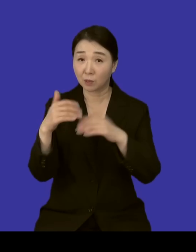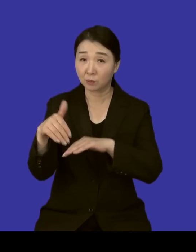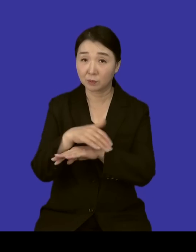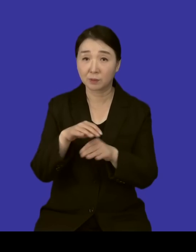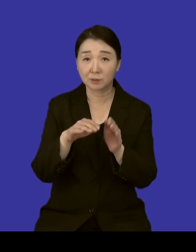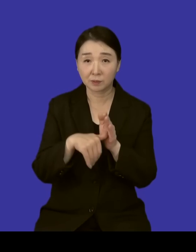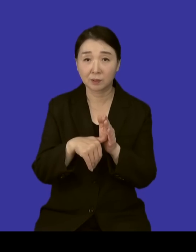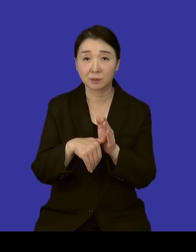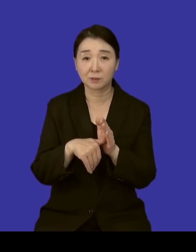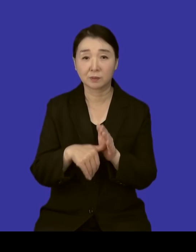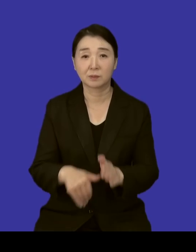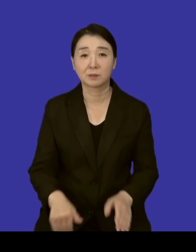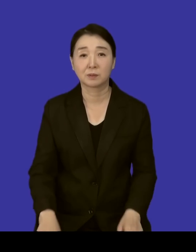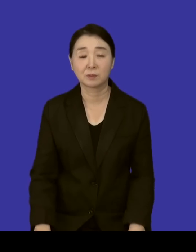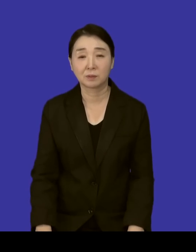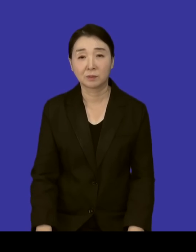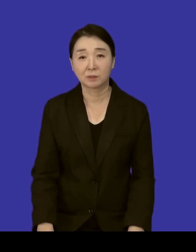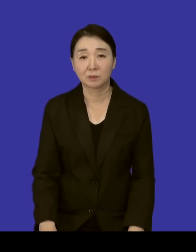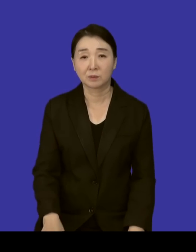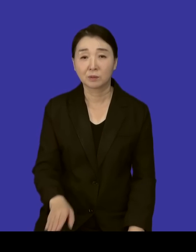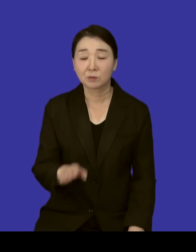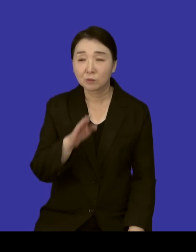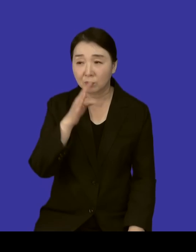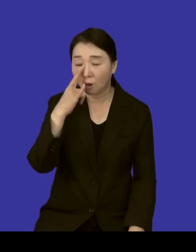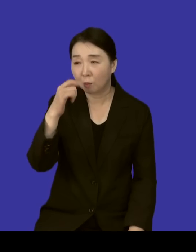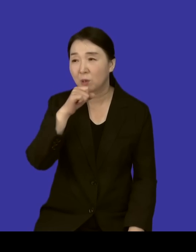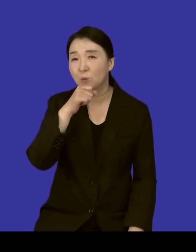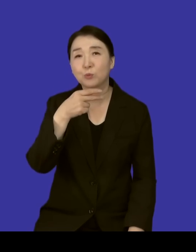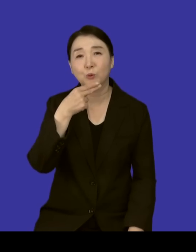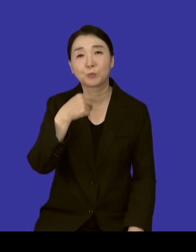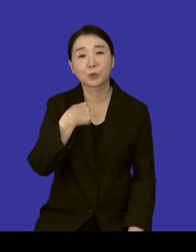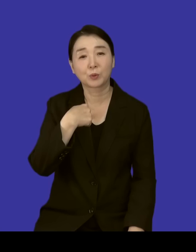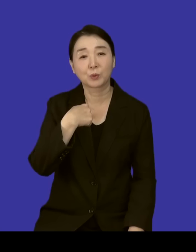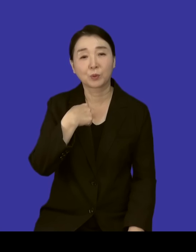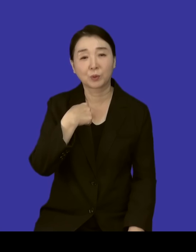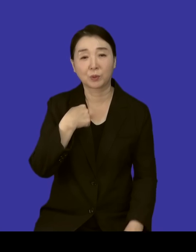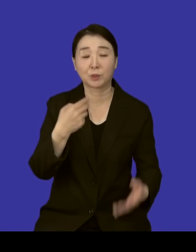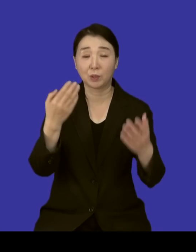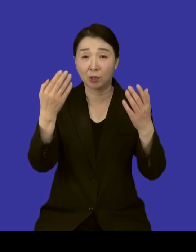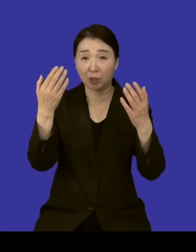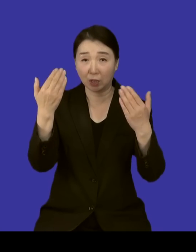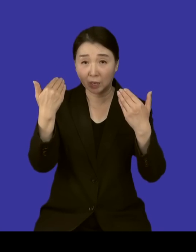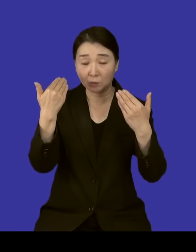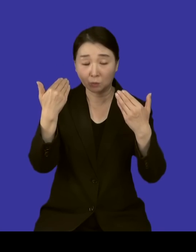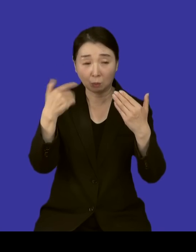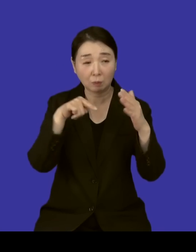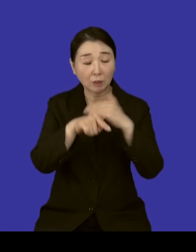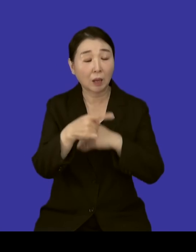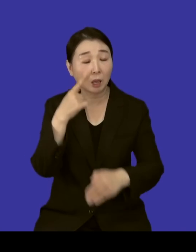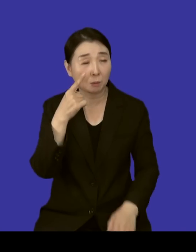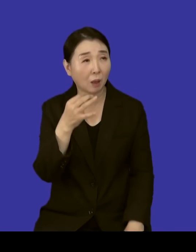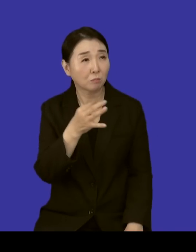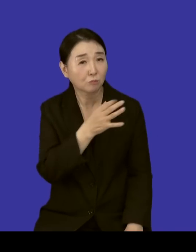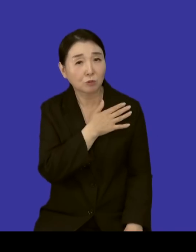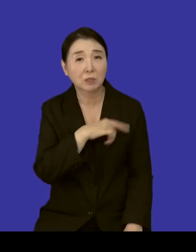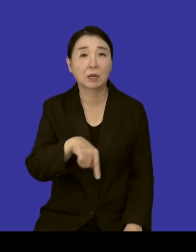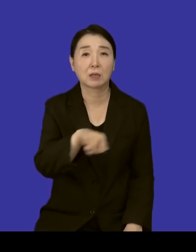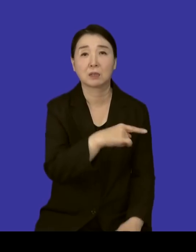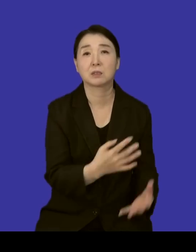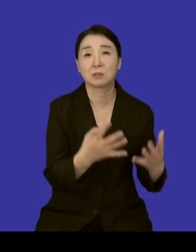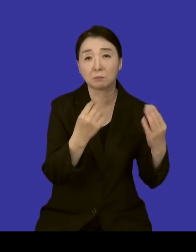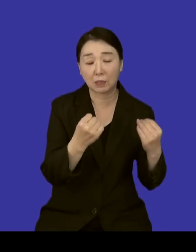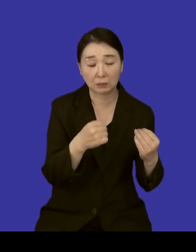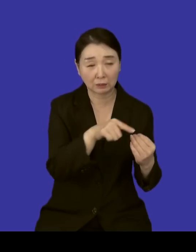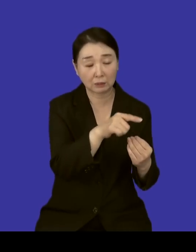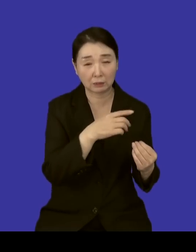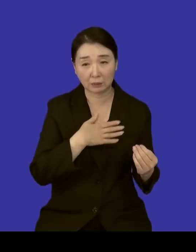다니면서도 우리 엄마 점수가 없어서 그 학교에 가면 또 부잣집 애들 많으니까 걔네들이 나를 왕따 시키잖아요.